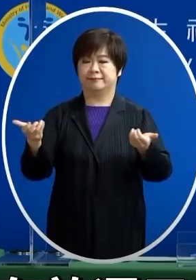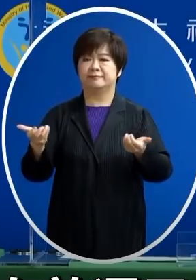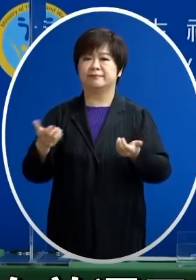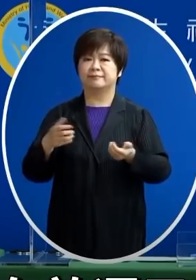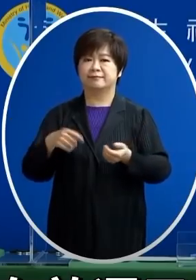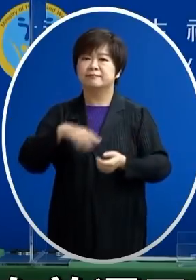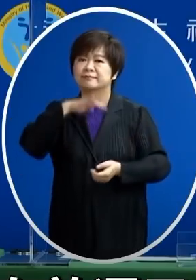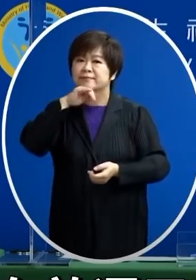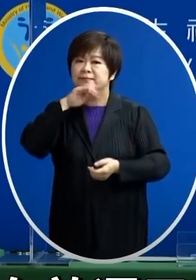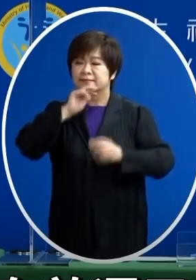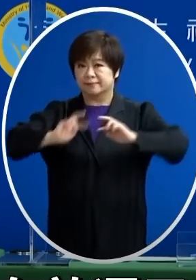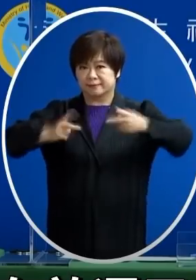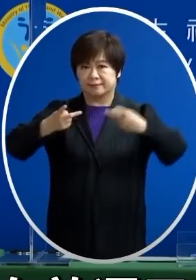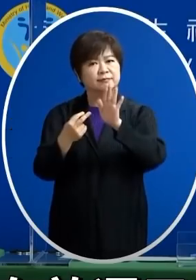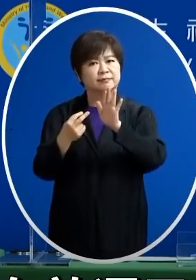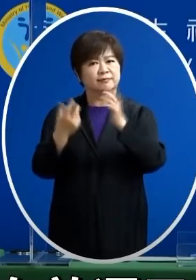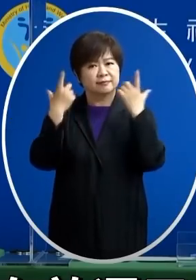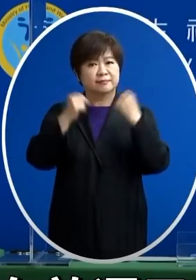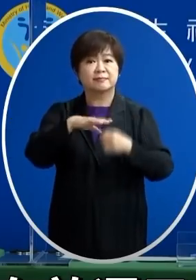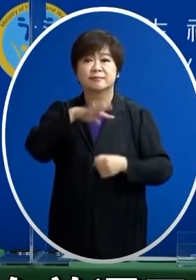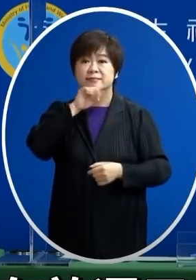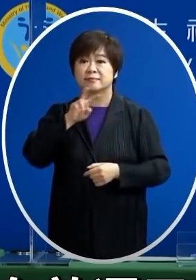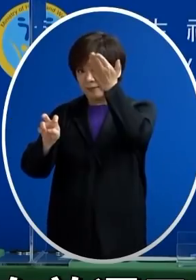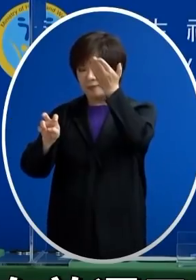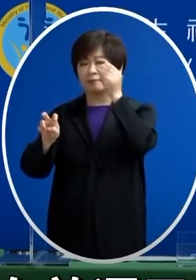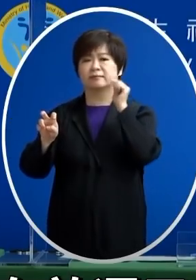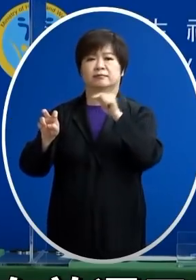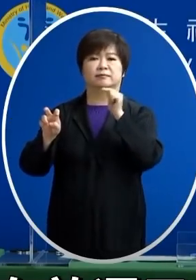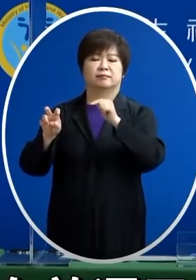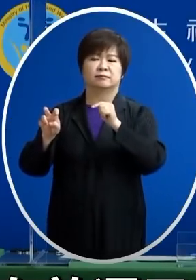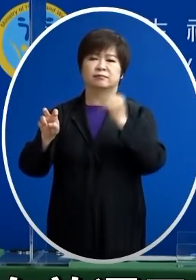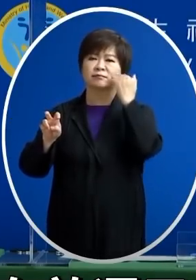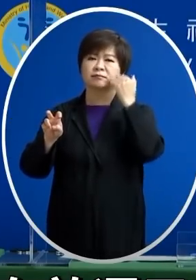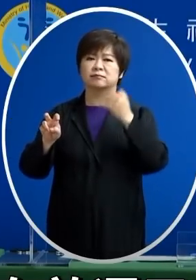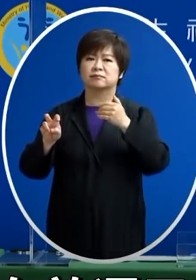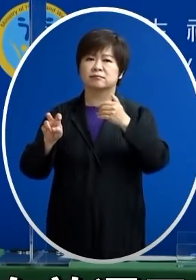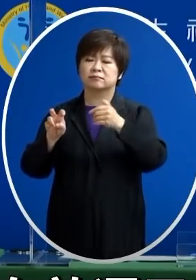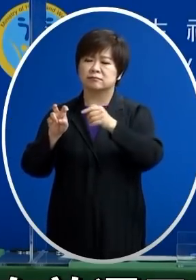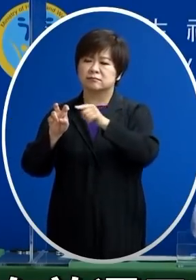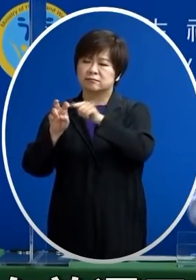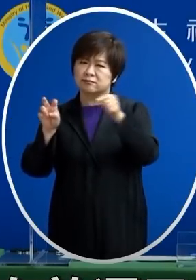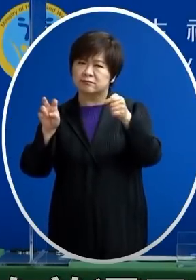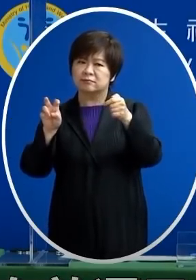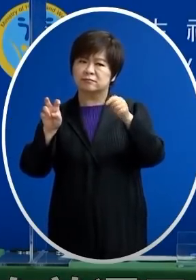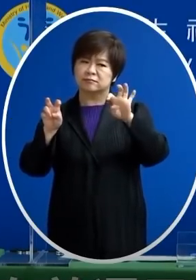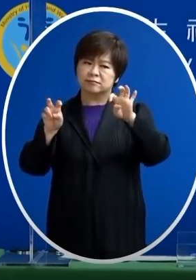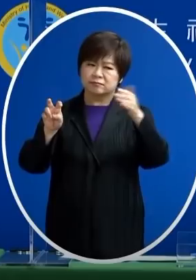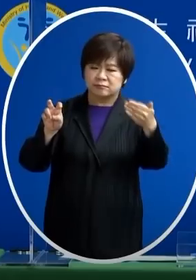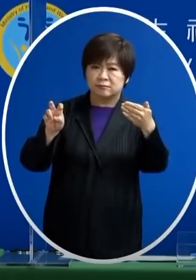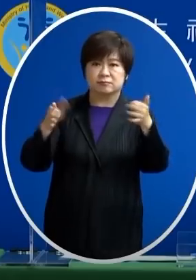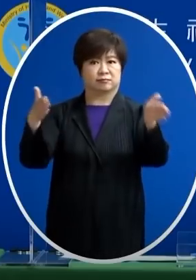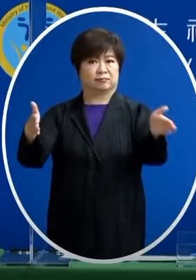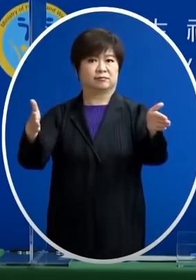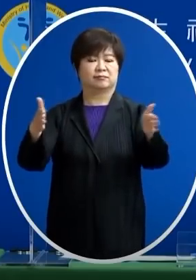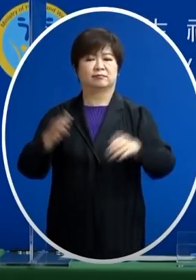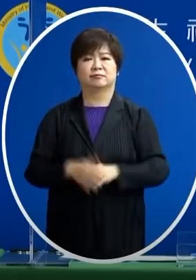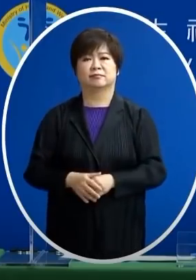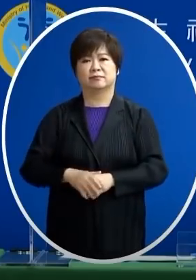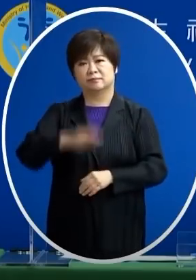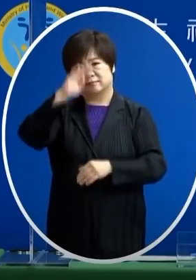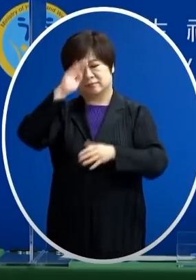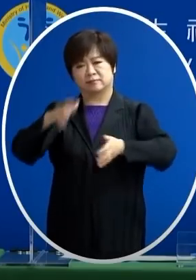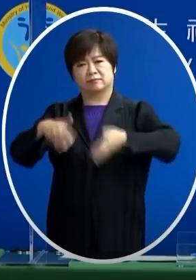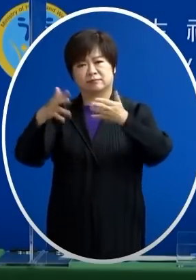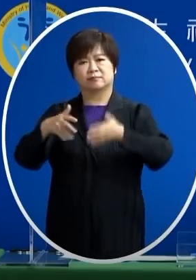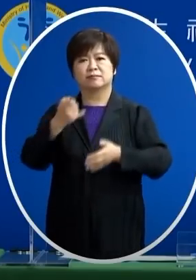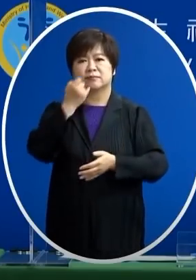这个年龄限制哈，原来是20岁以上哈，未满50岁，就是从20到49岁哈，我们会作为这个轻症